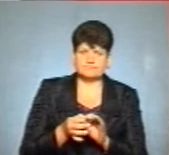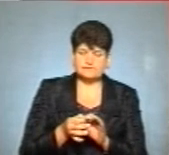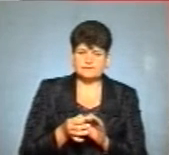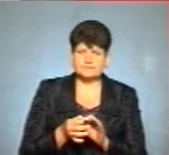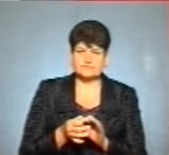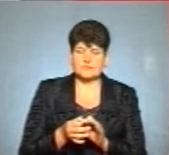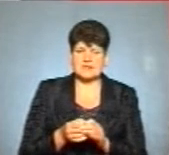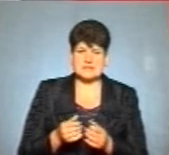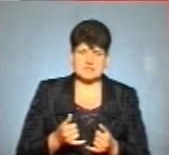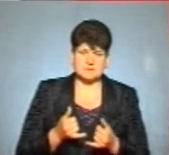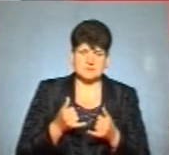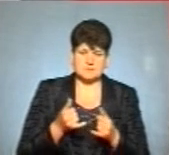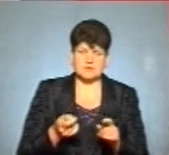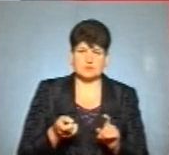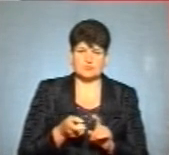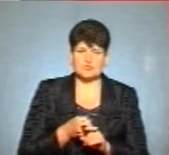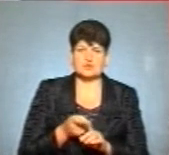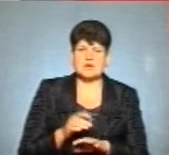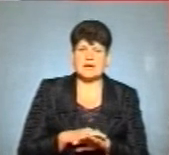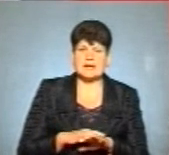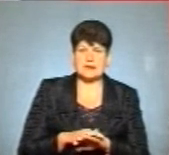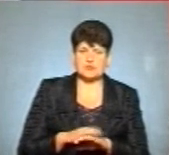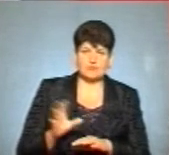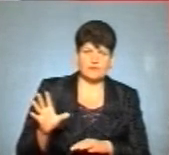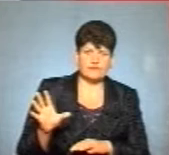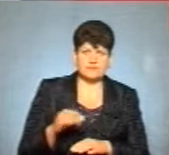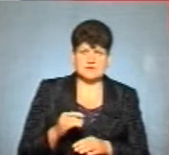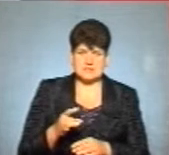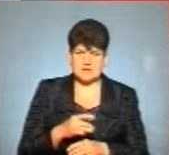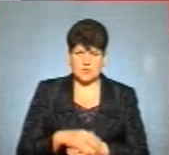паралельно забезпечуючи сполучення з ринком всіх цих районів.